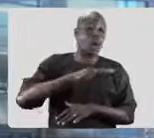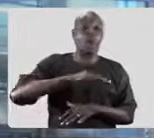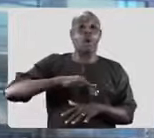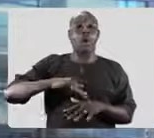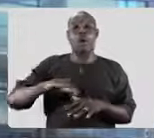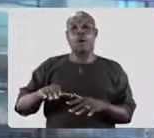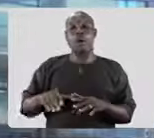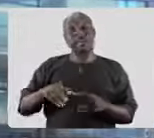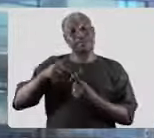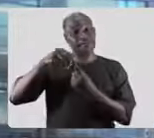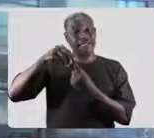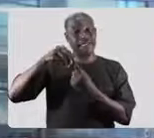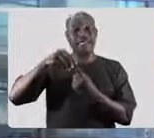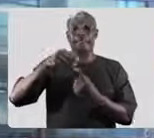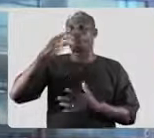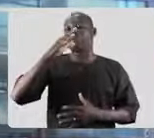Ni titru, edi ne mame.